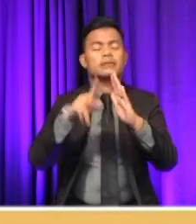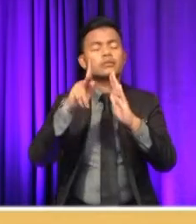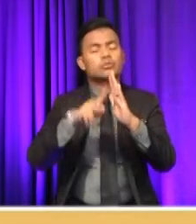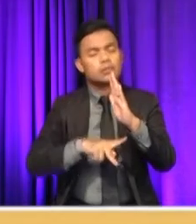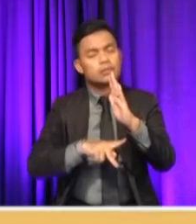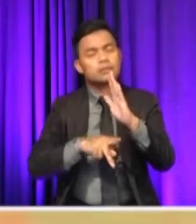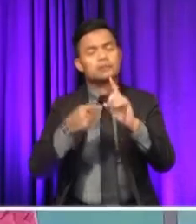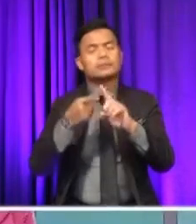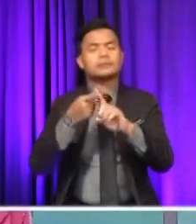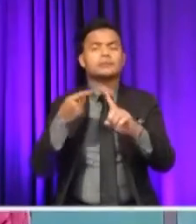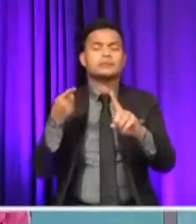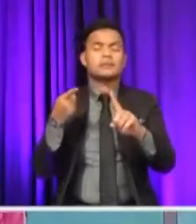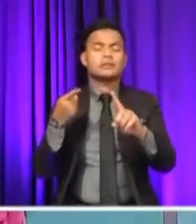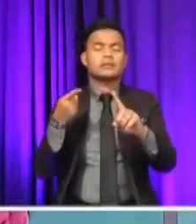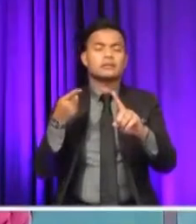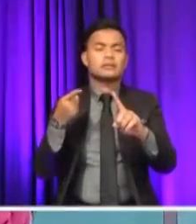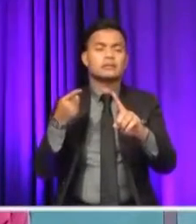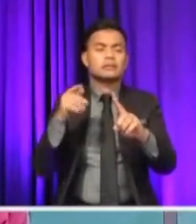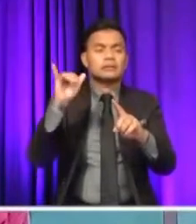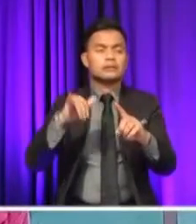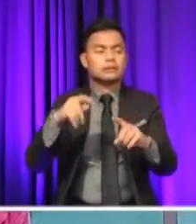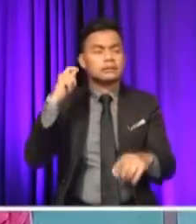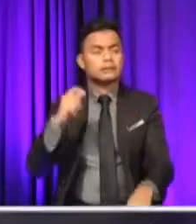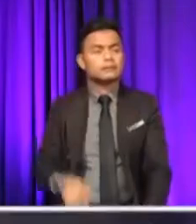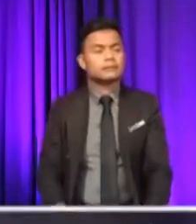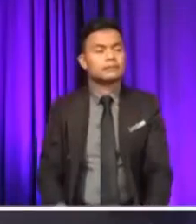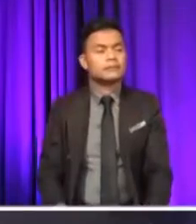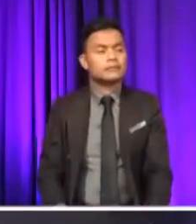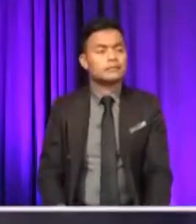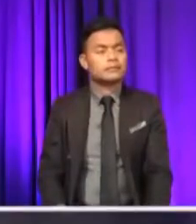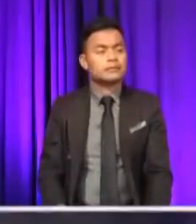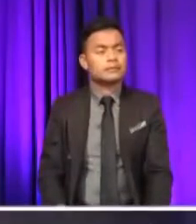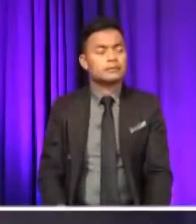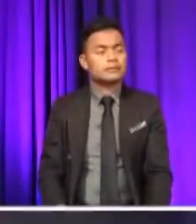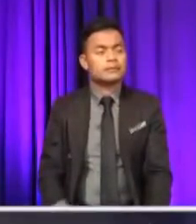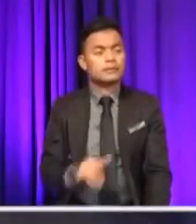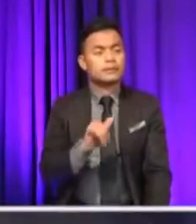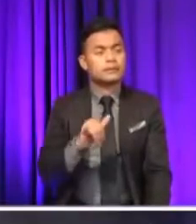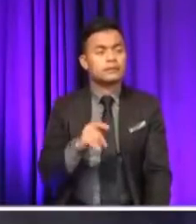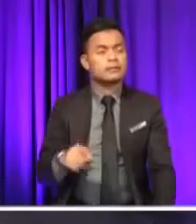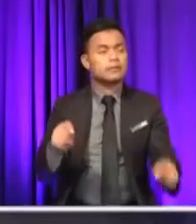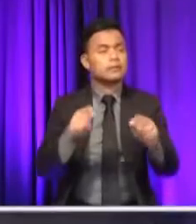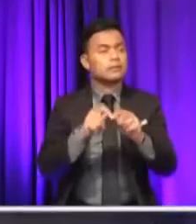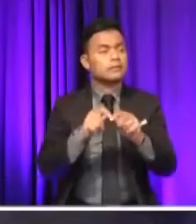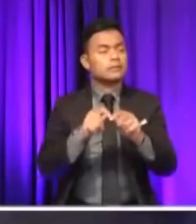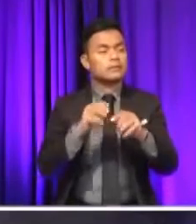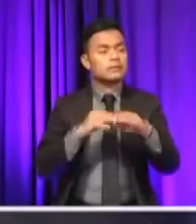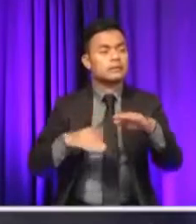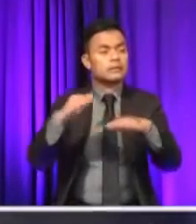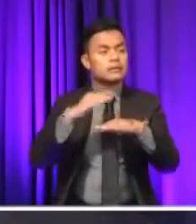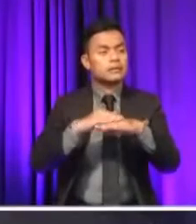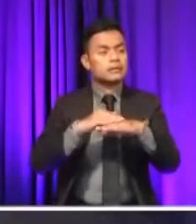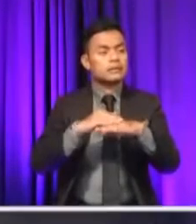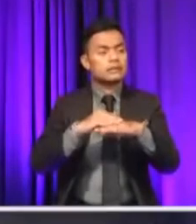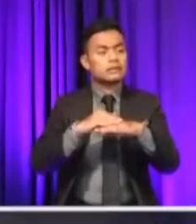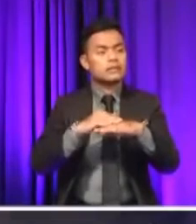belitan yang primer dia. Adakah seperti di atas meja ini, Cikgu? Ya, dekat atas meja saya ada bawakan contoh